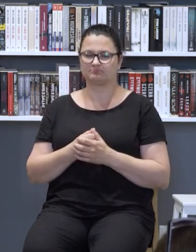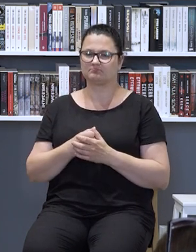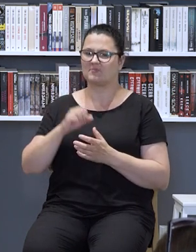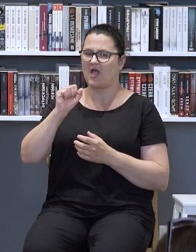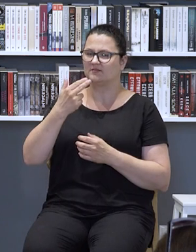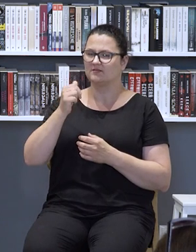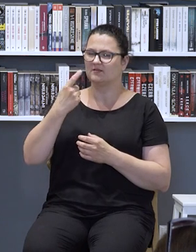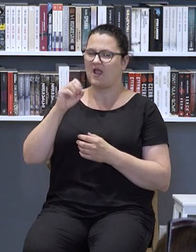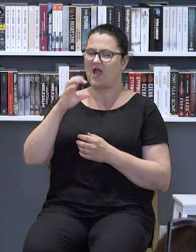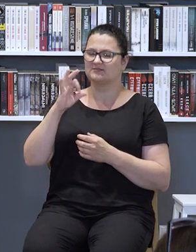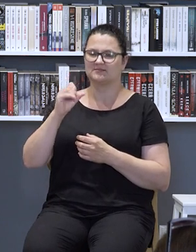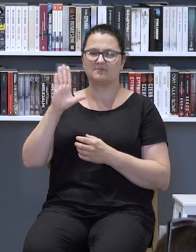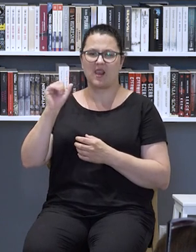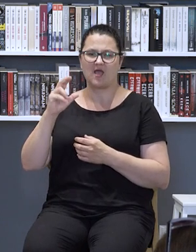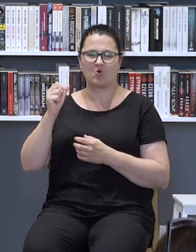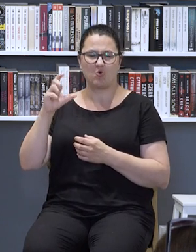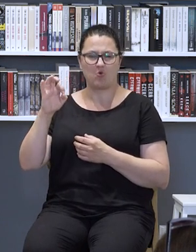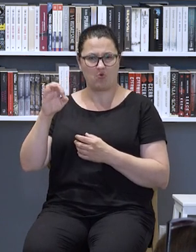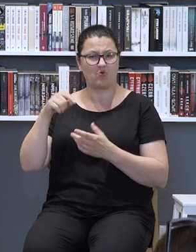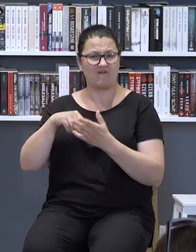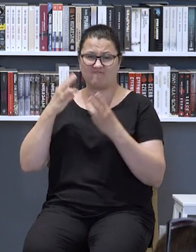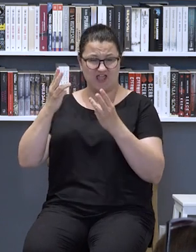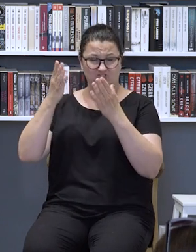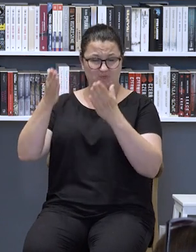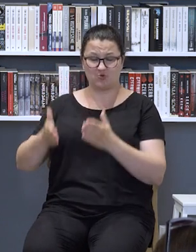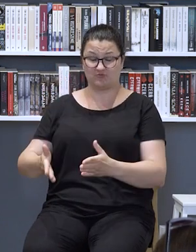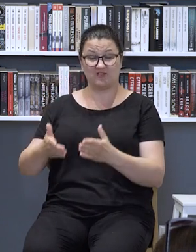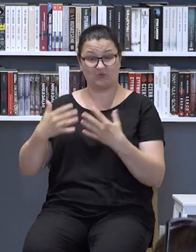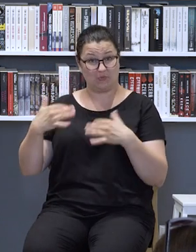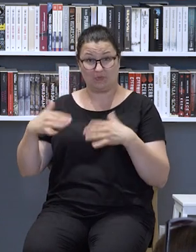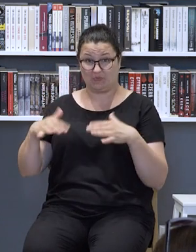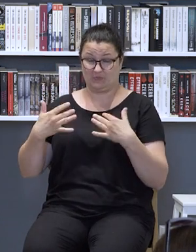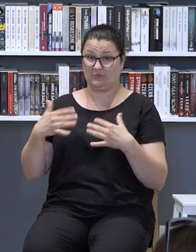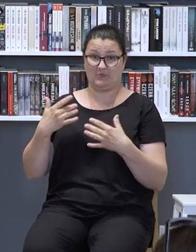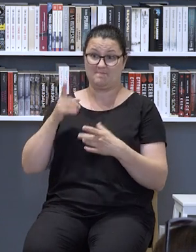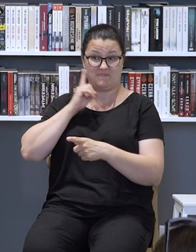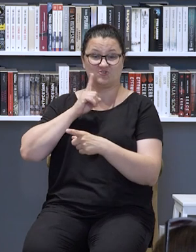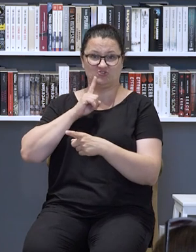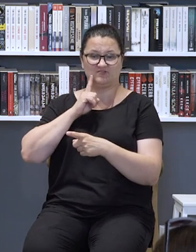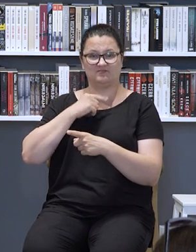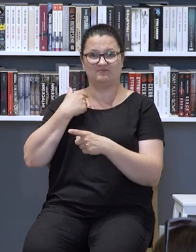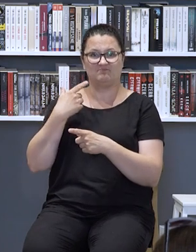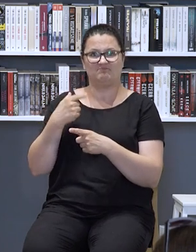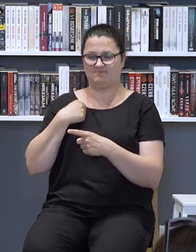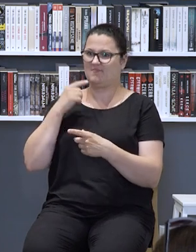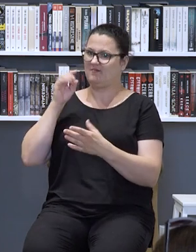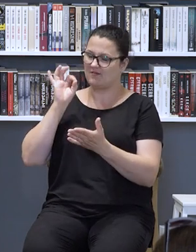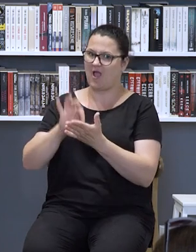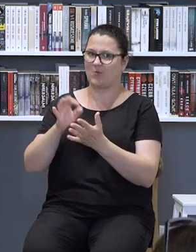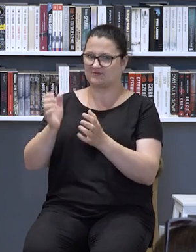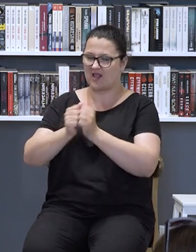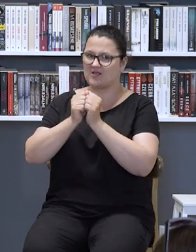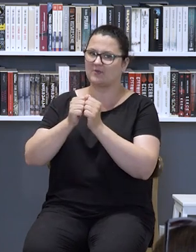Andreas Bianco to jest bardzo ważna postać dla mnie. Zachwyciłam się tym mężczyzną, jak na niego natrafiłam